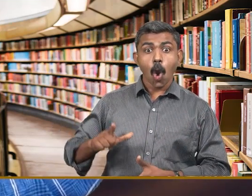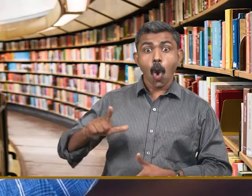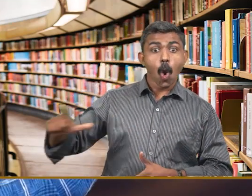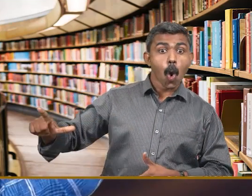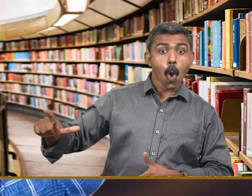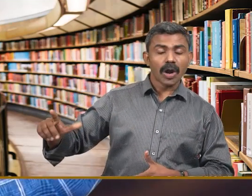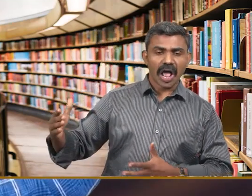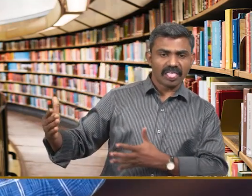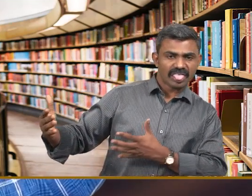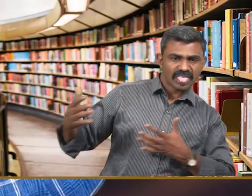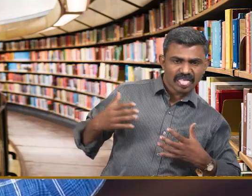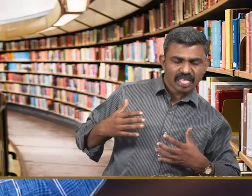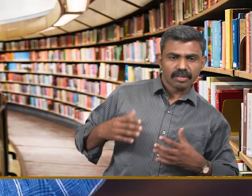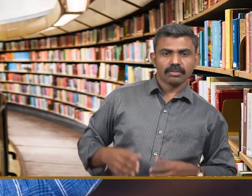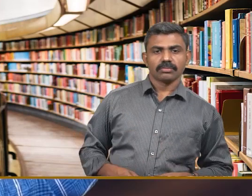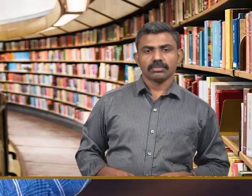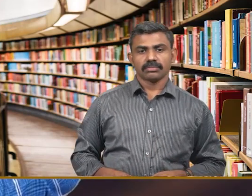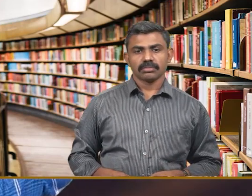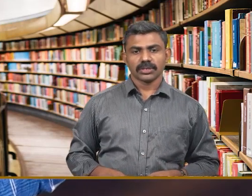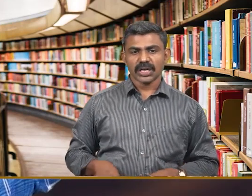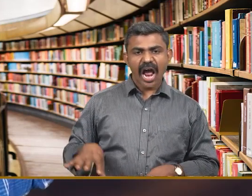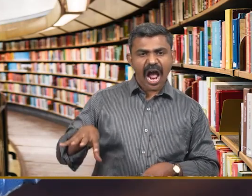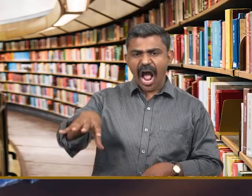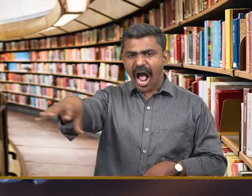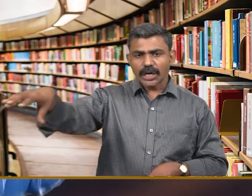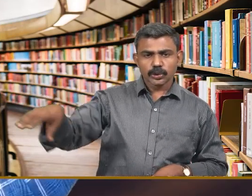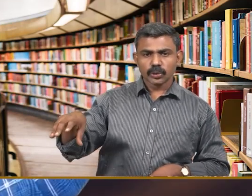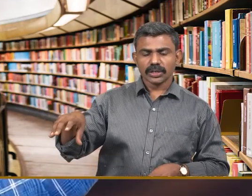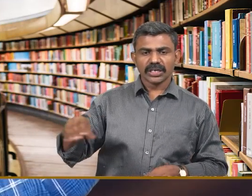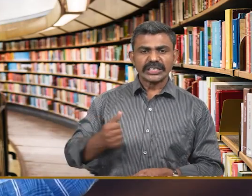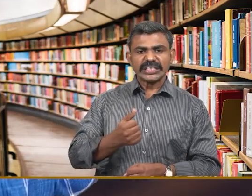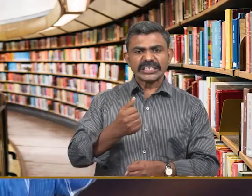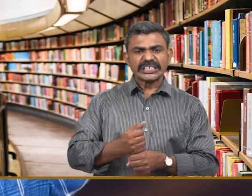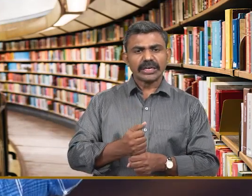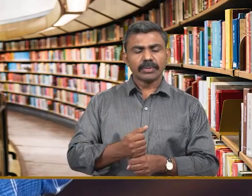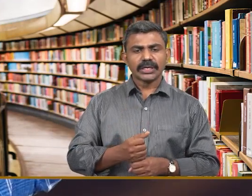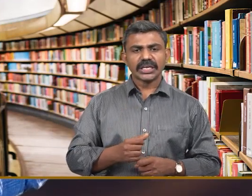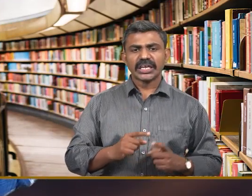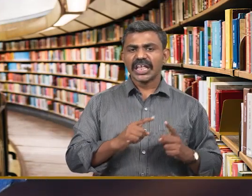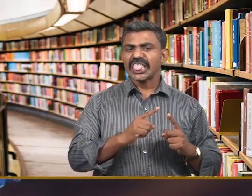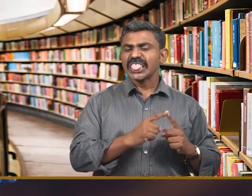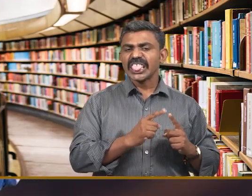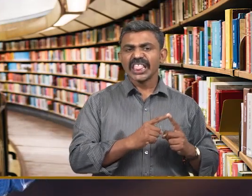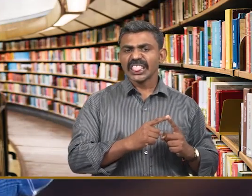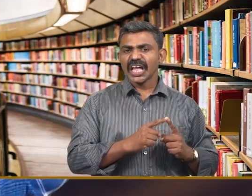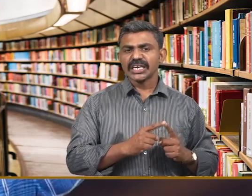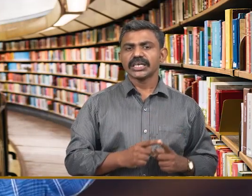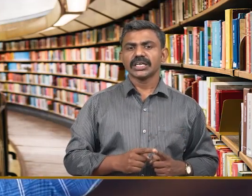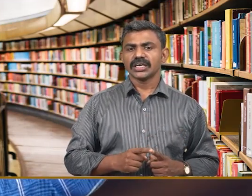சுமைகளும் ஏற்பட்டது. குறிப்பாக இந்த அச்சு நாடுகளான ஜெர்மனி, இத்தாலி மற்றும்